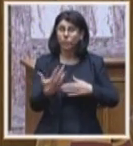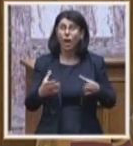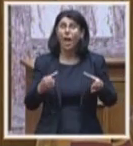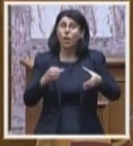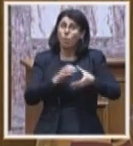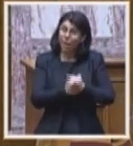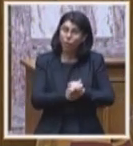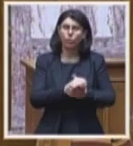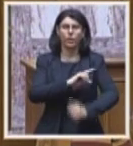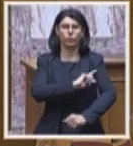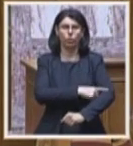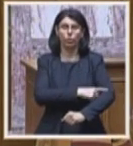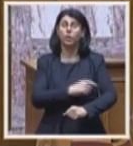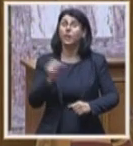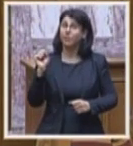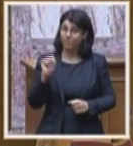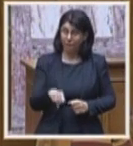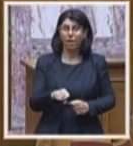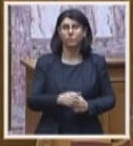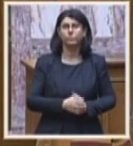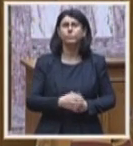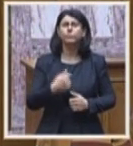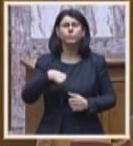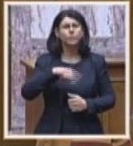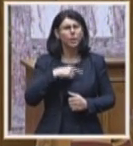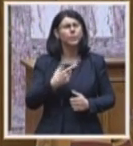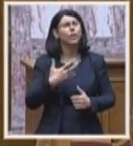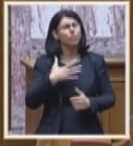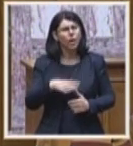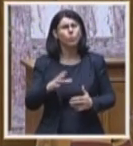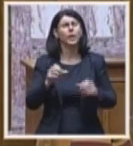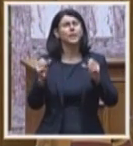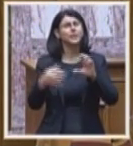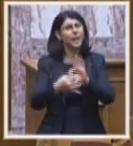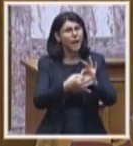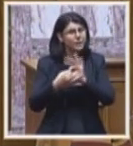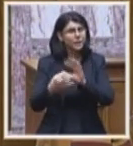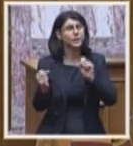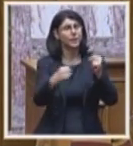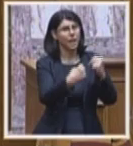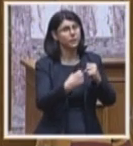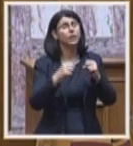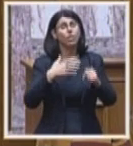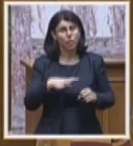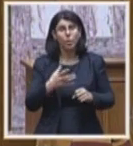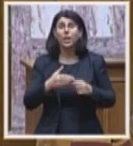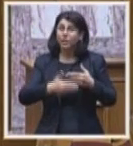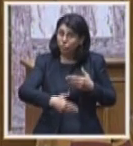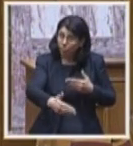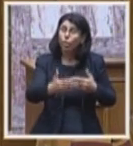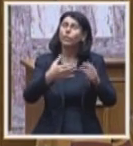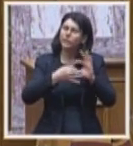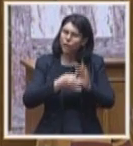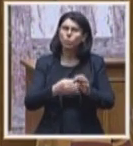δυνατό. Ναι, εμείς επιδιώκουμε συνεργασίες και συνενέσεις. Και θα επιδιώκουμε συνεργασίες και